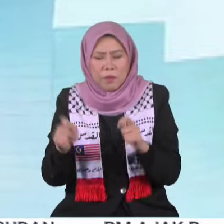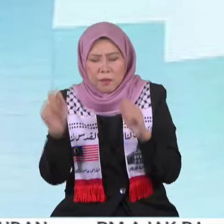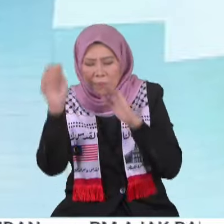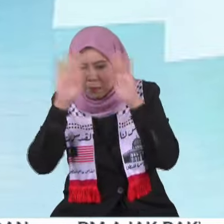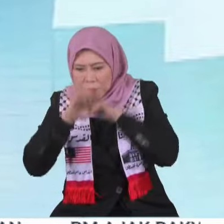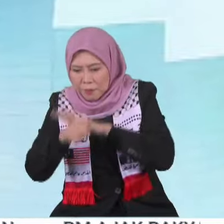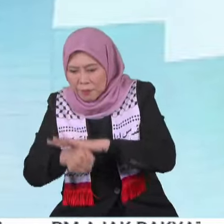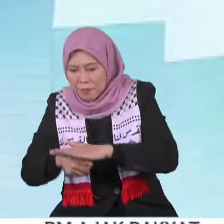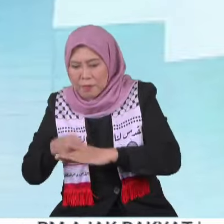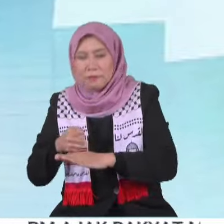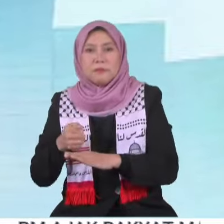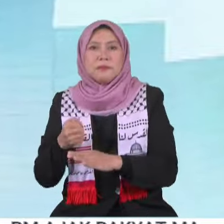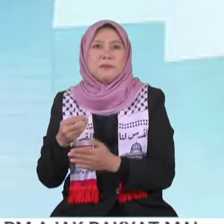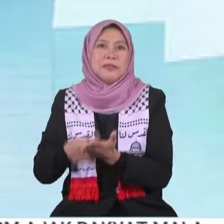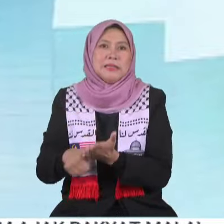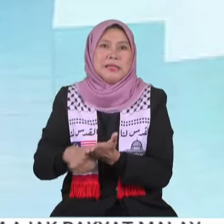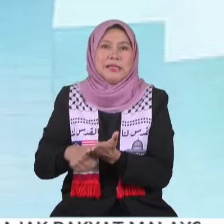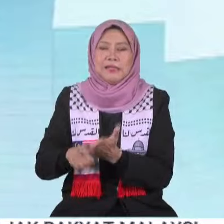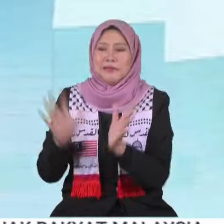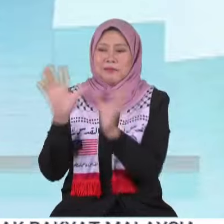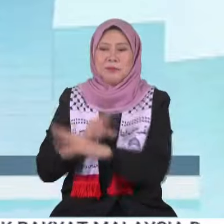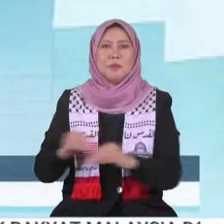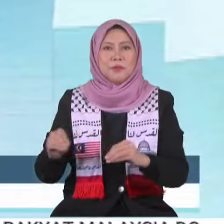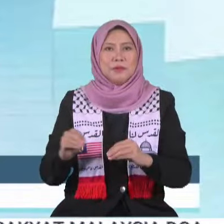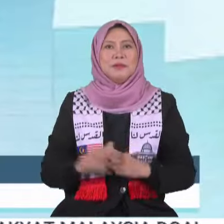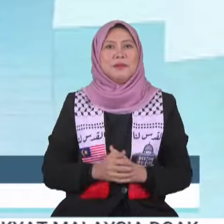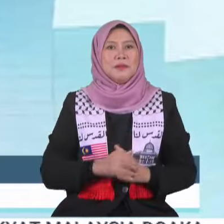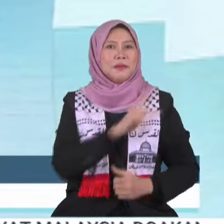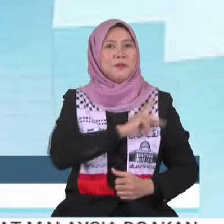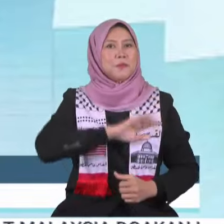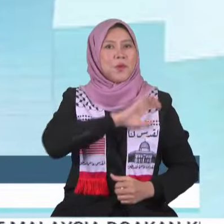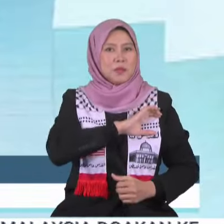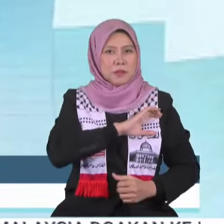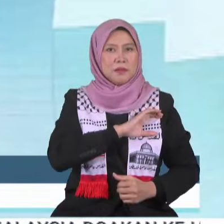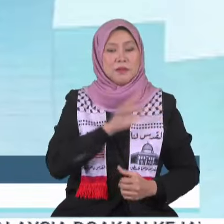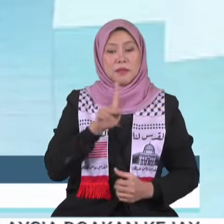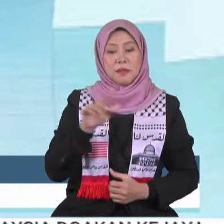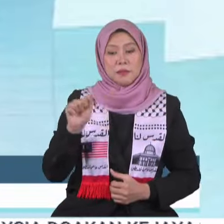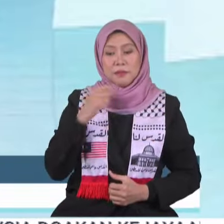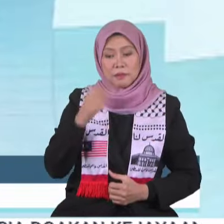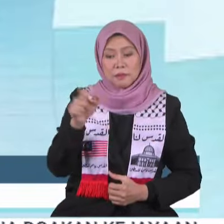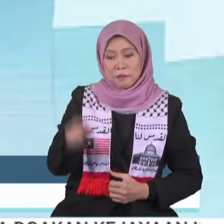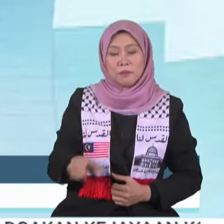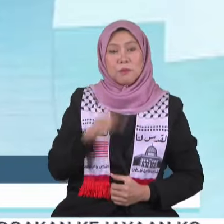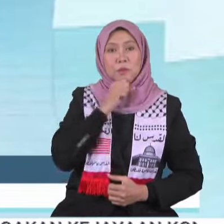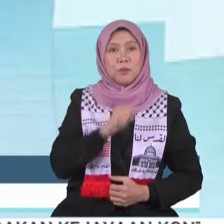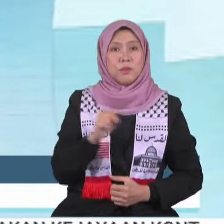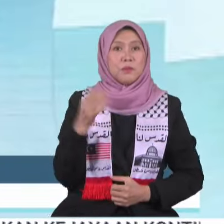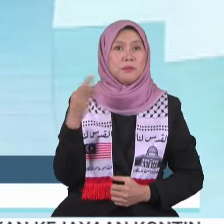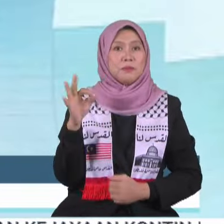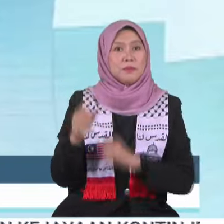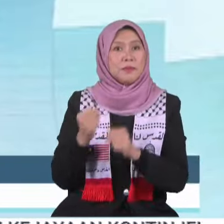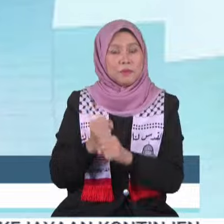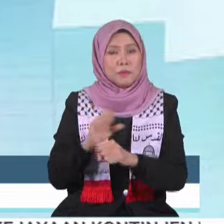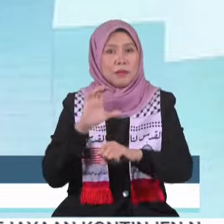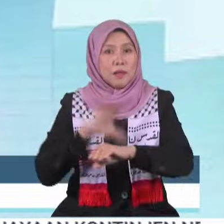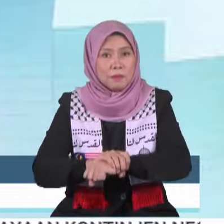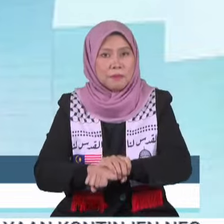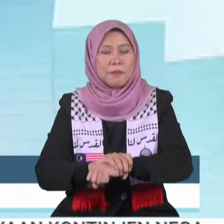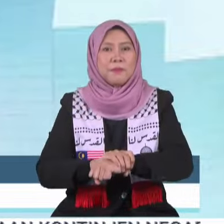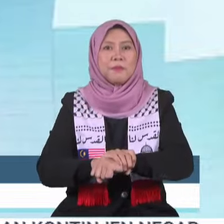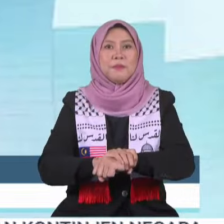menyeludup dadah ke Sarawak. Ketua Polis Daerah KLIA ACP Azman Syariat berkata, lelaki berusia 19 tahun itu ditahan